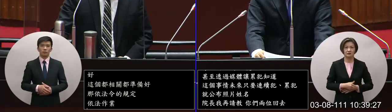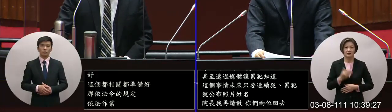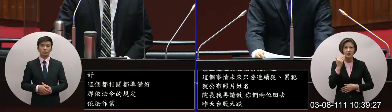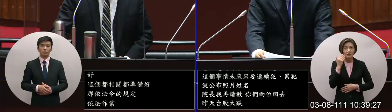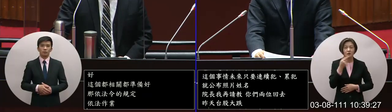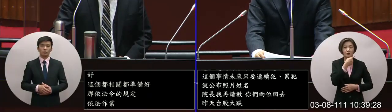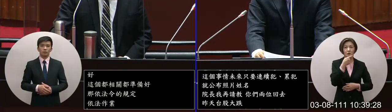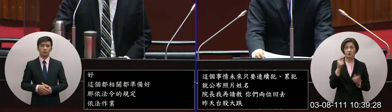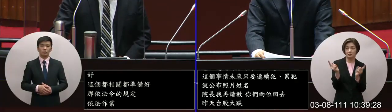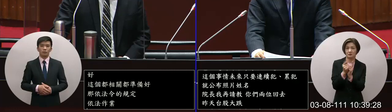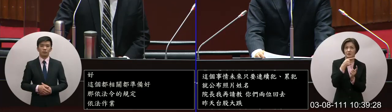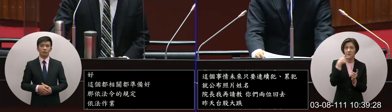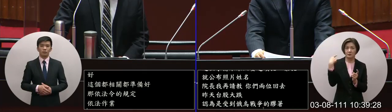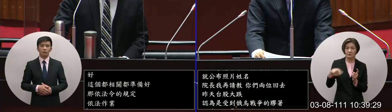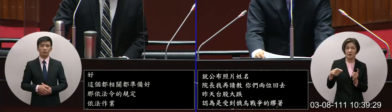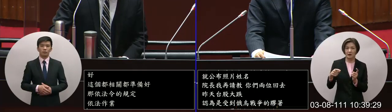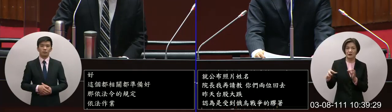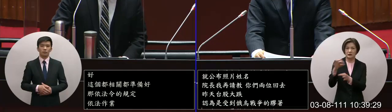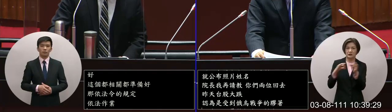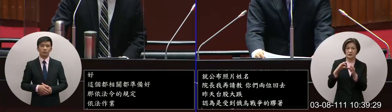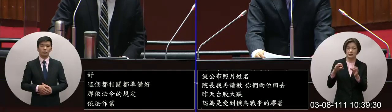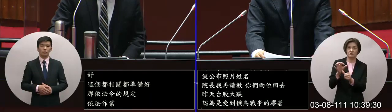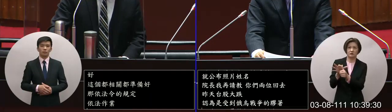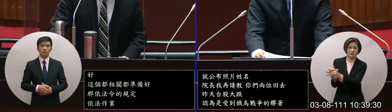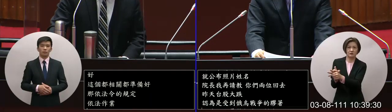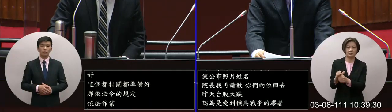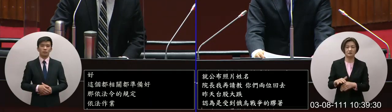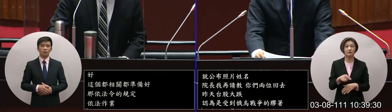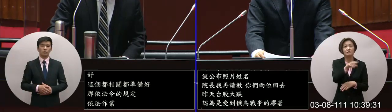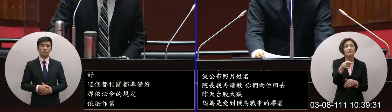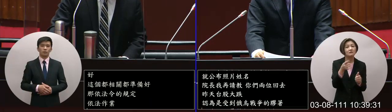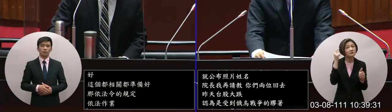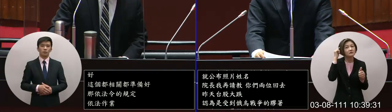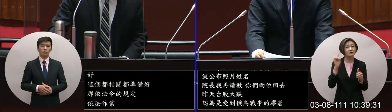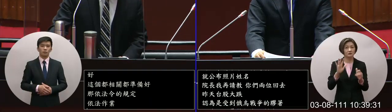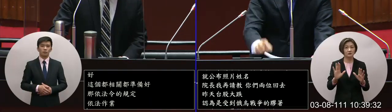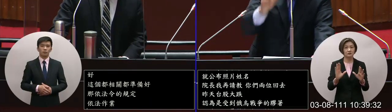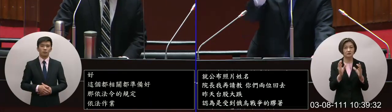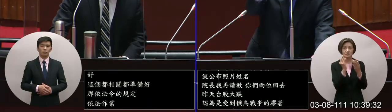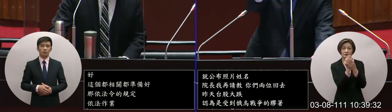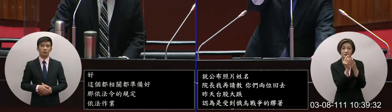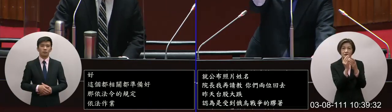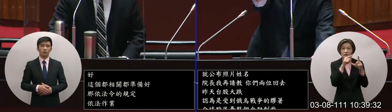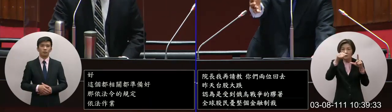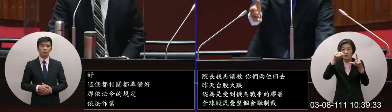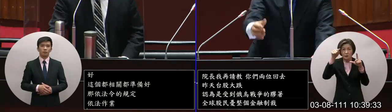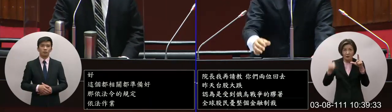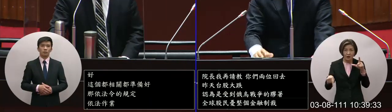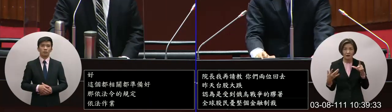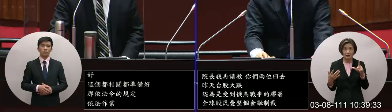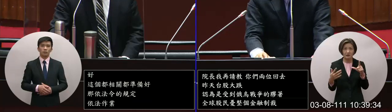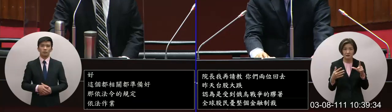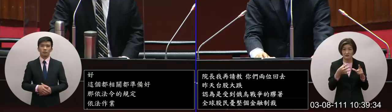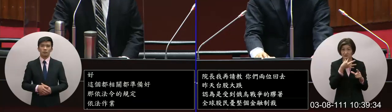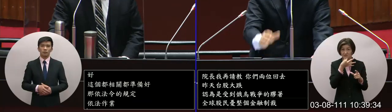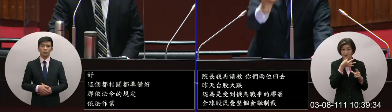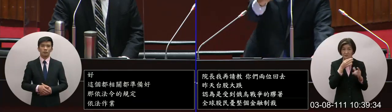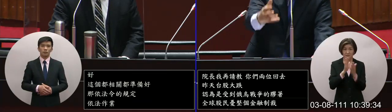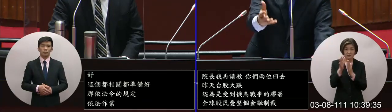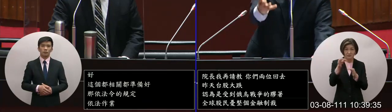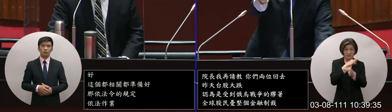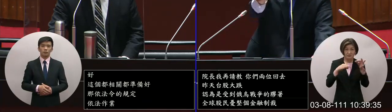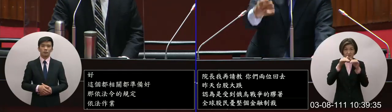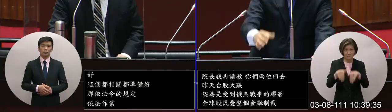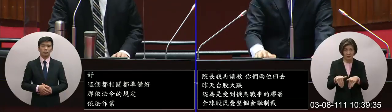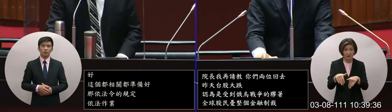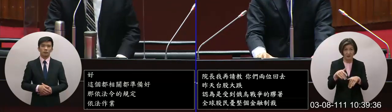蝶的效应。那请问你认为近期大跌的台股是疫情经济是不是可能会变坏？还是短